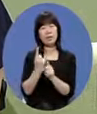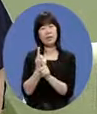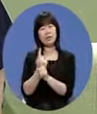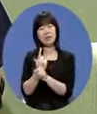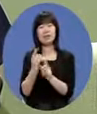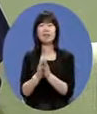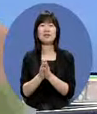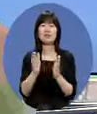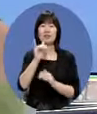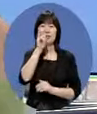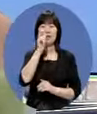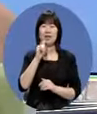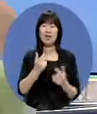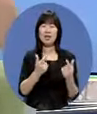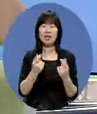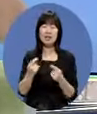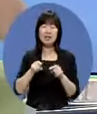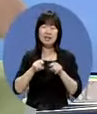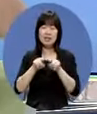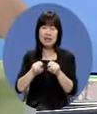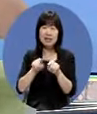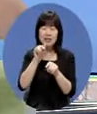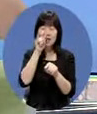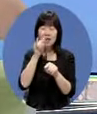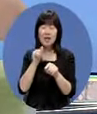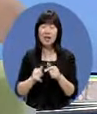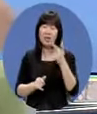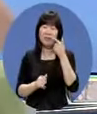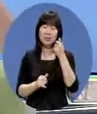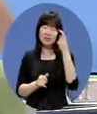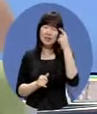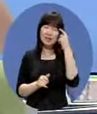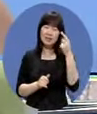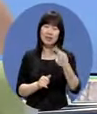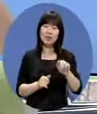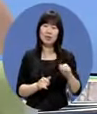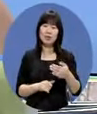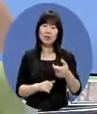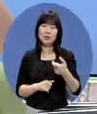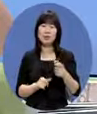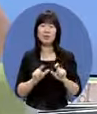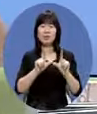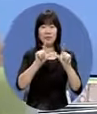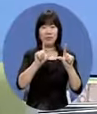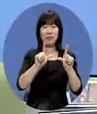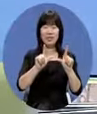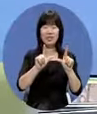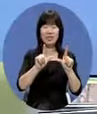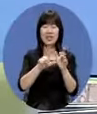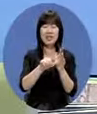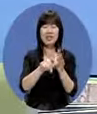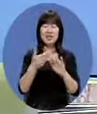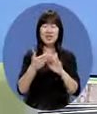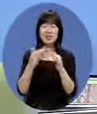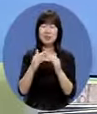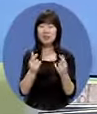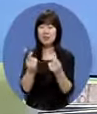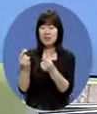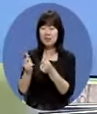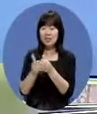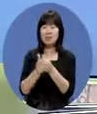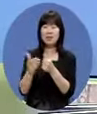시작을 했죠. 그게 이게 같이 가져야 되는데 지금 이 아버님의 생각이 1960년대거든요. 그렇죠. 근데 그때는 다른 집도 다